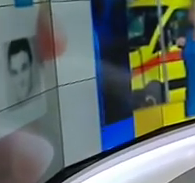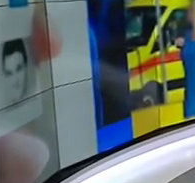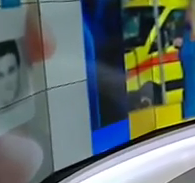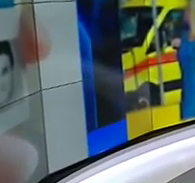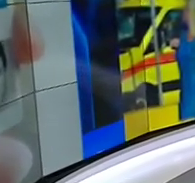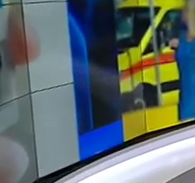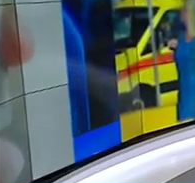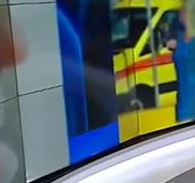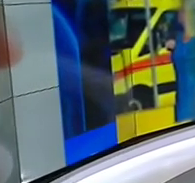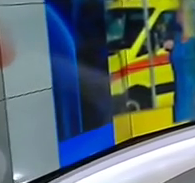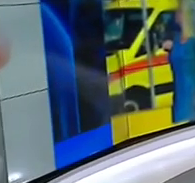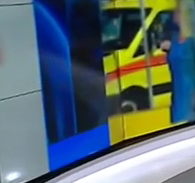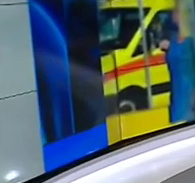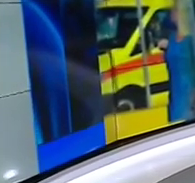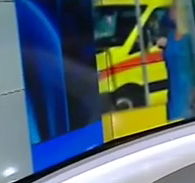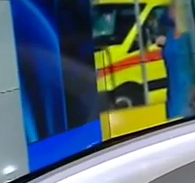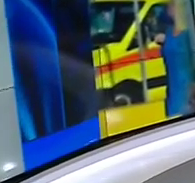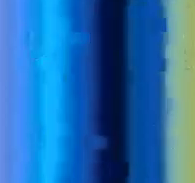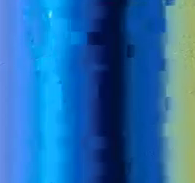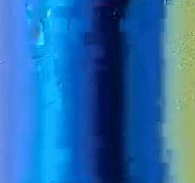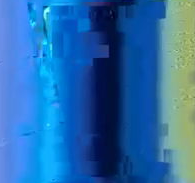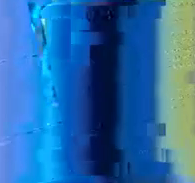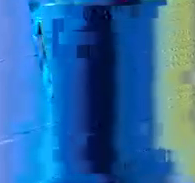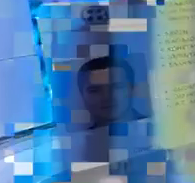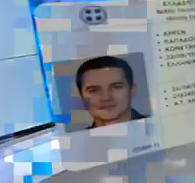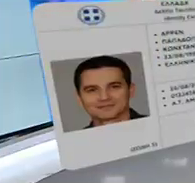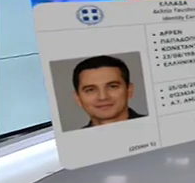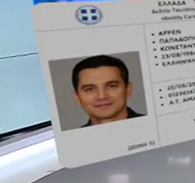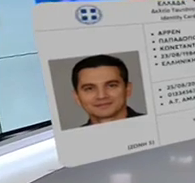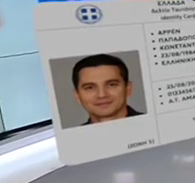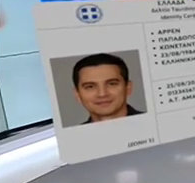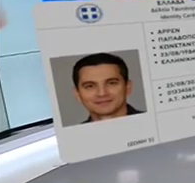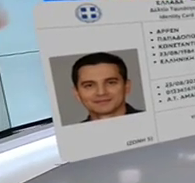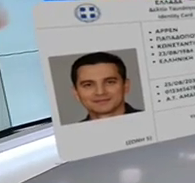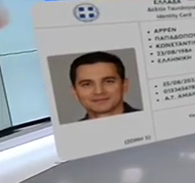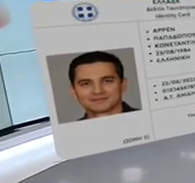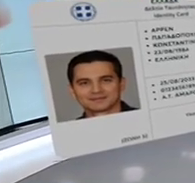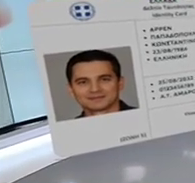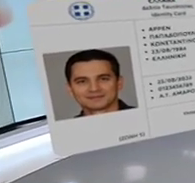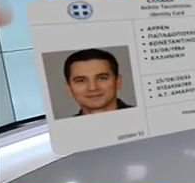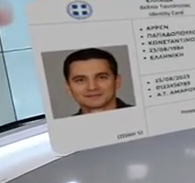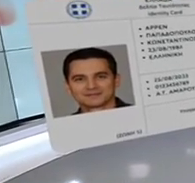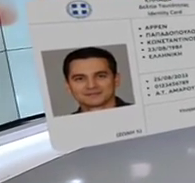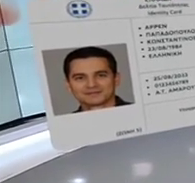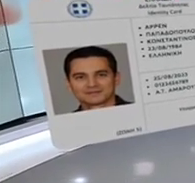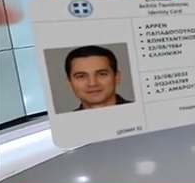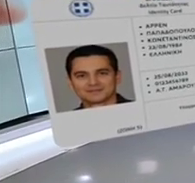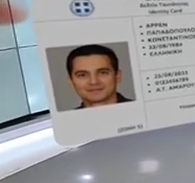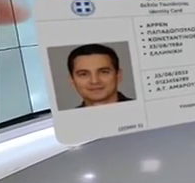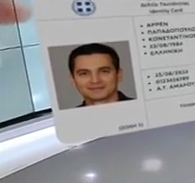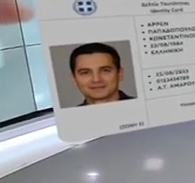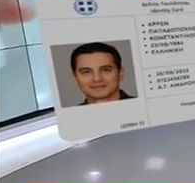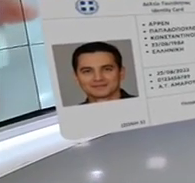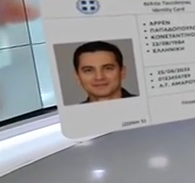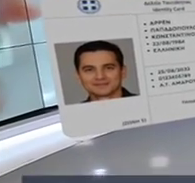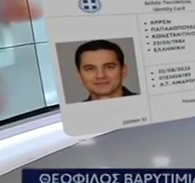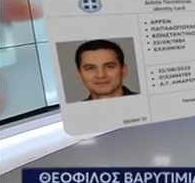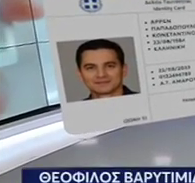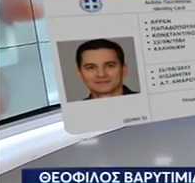ενεργό ρόλο και στις διάφορες. Καλησπέρα και καλή εβδομάδα. Τι είναι αυτό το οποίο θεωρείτε εσείς κακό σε αυτά τα νέα δελτία